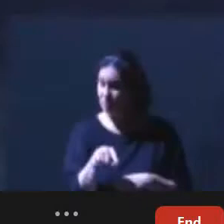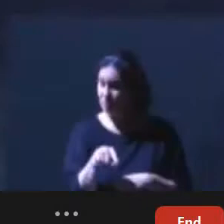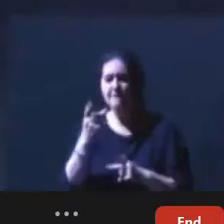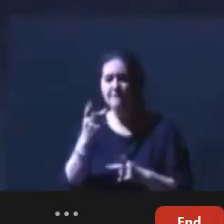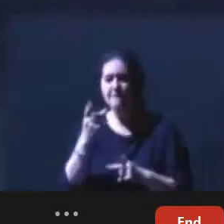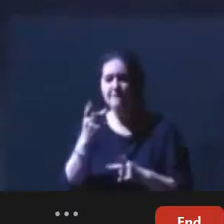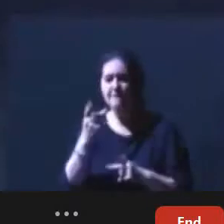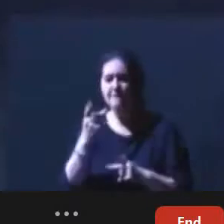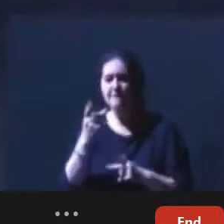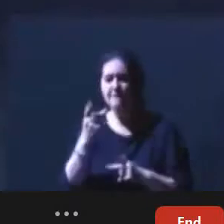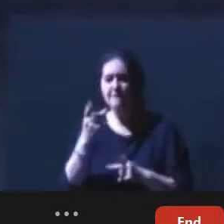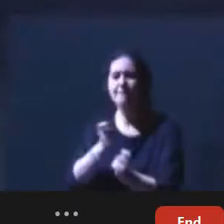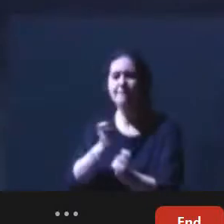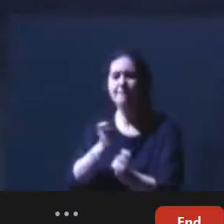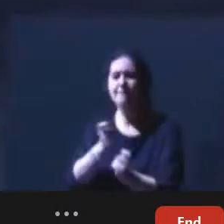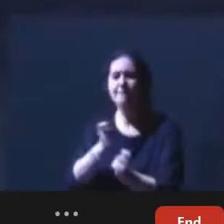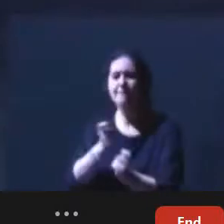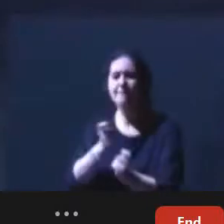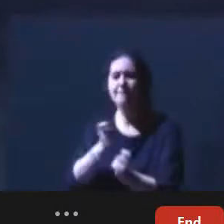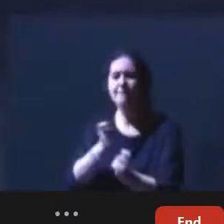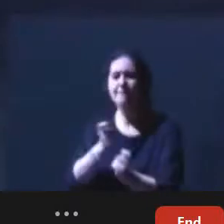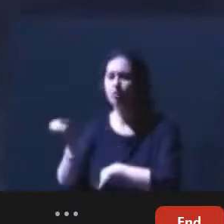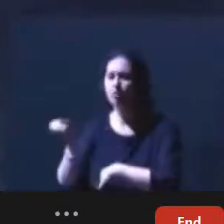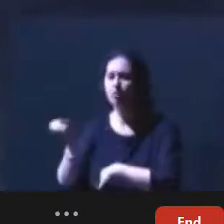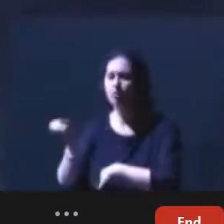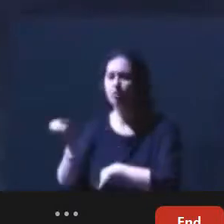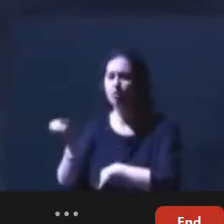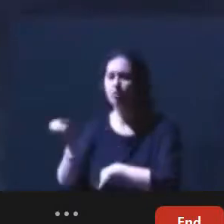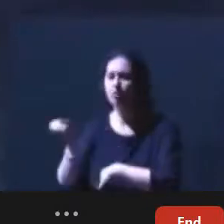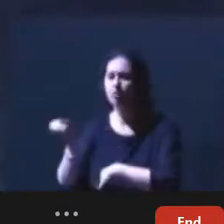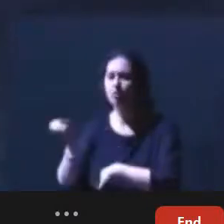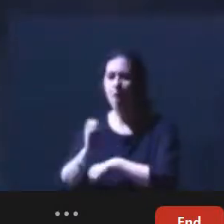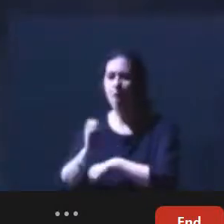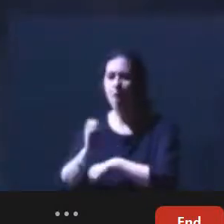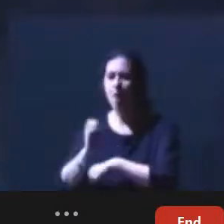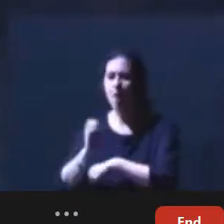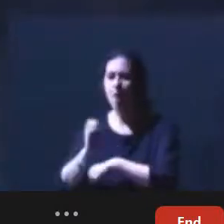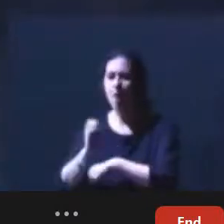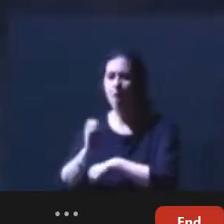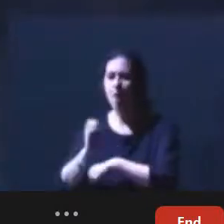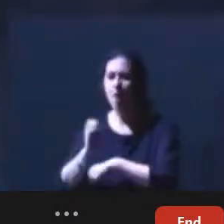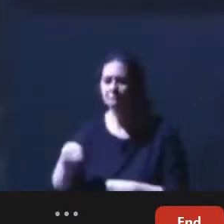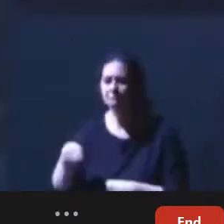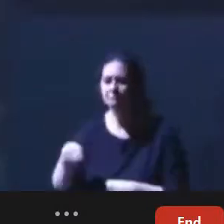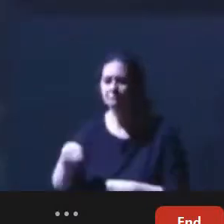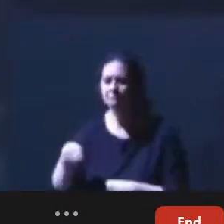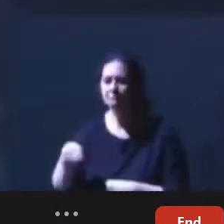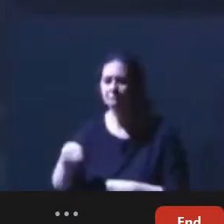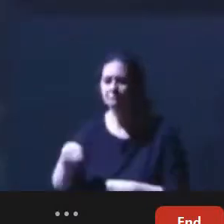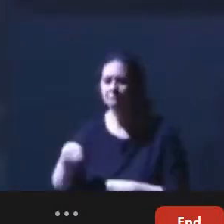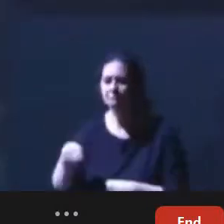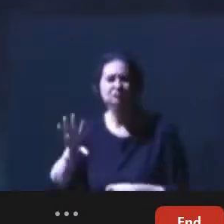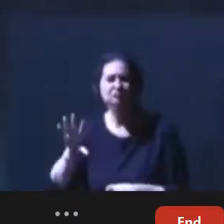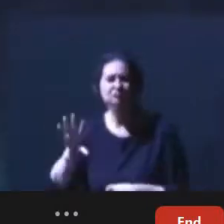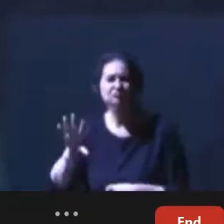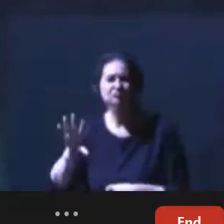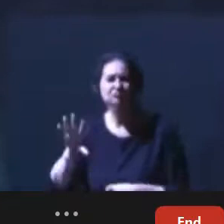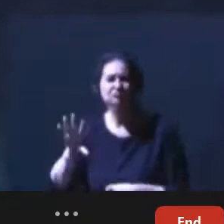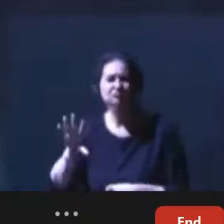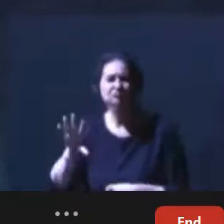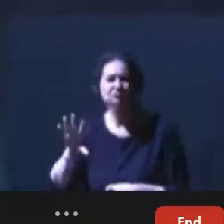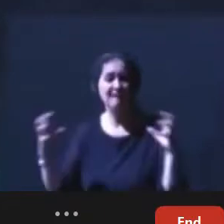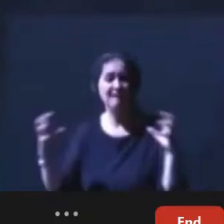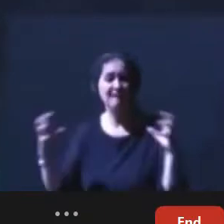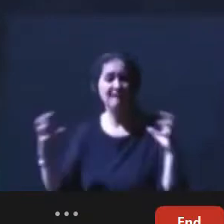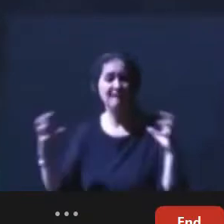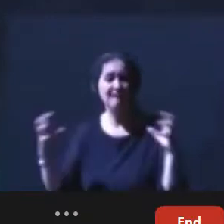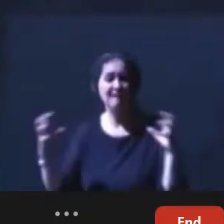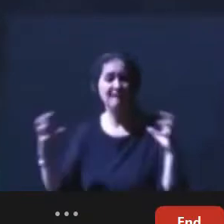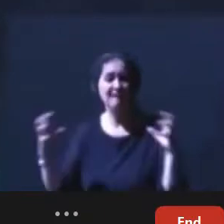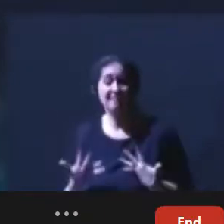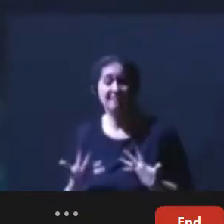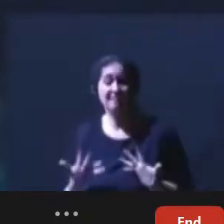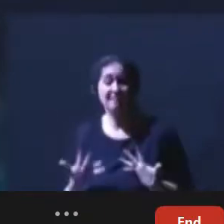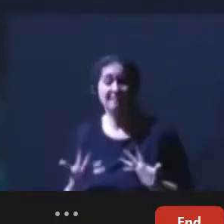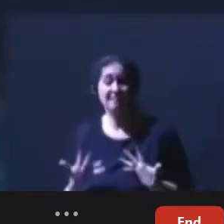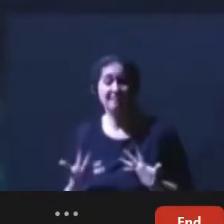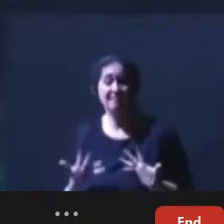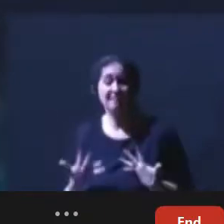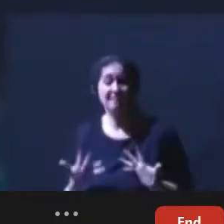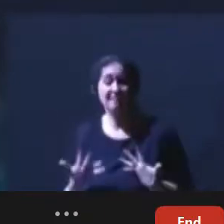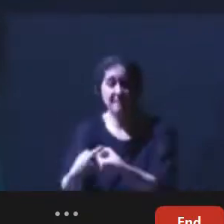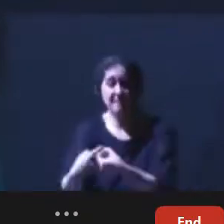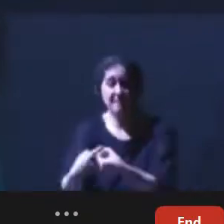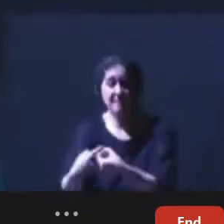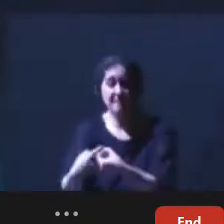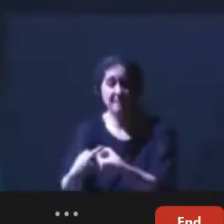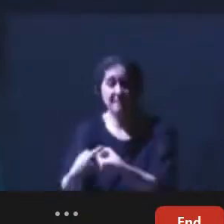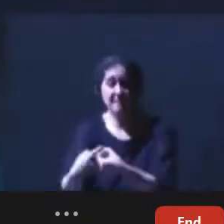triệu người muốn kết nối với chúng ta về các cái trong các lĩnh vực như là y tế hay là giáo dục hay là các